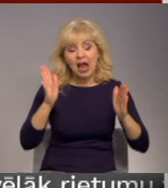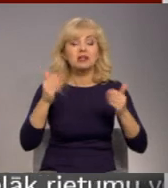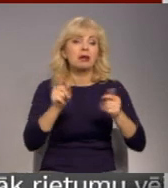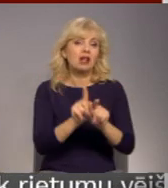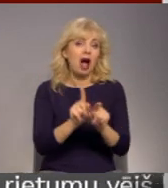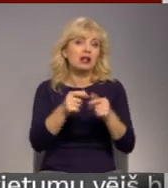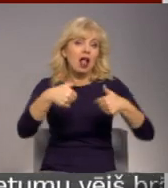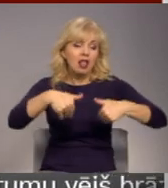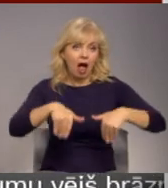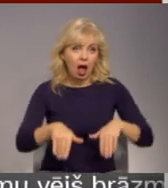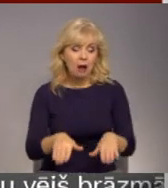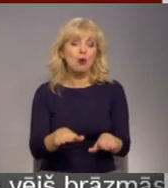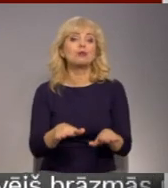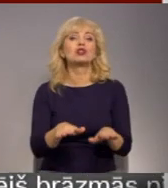arī